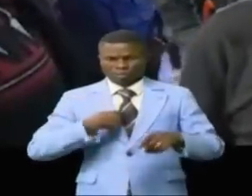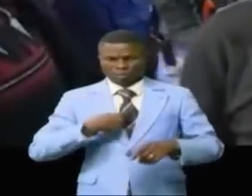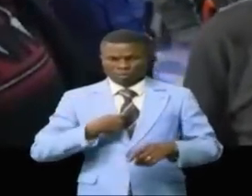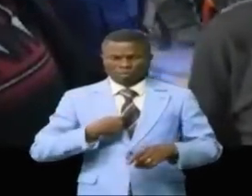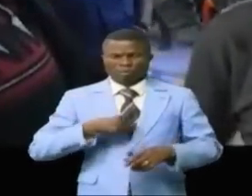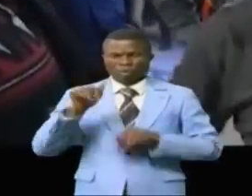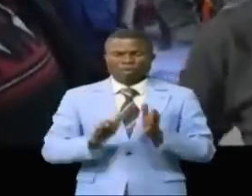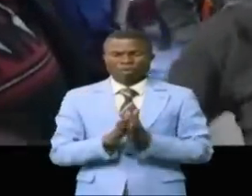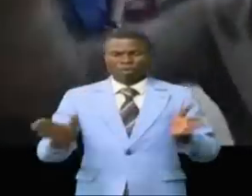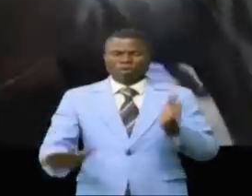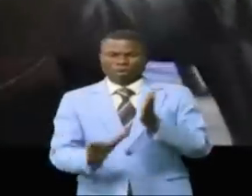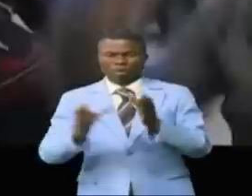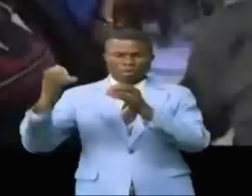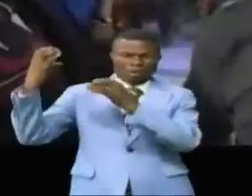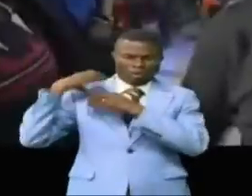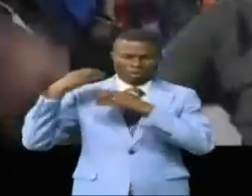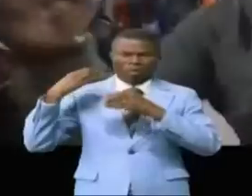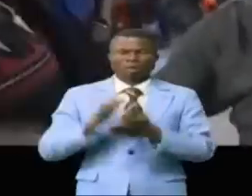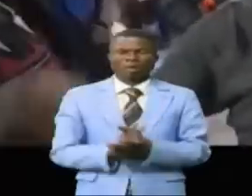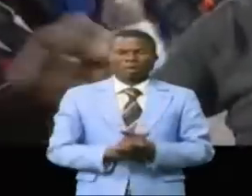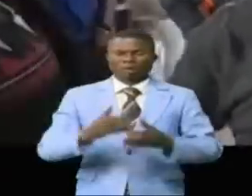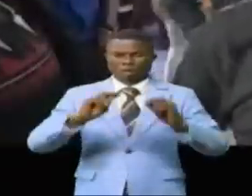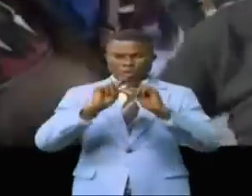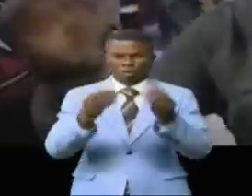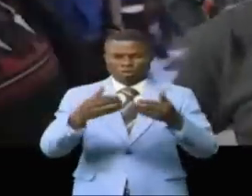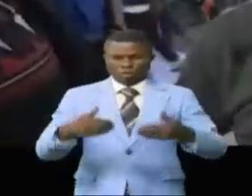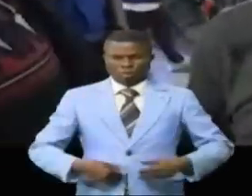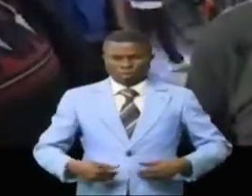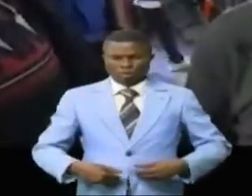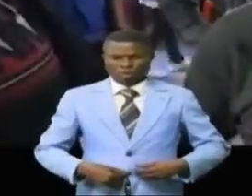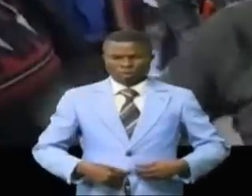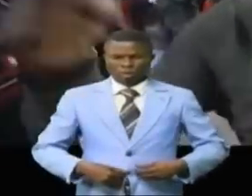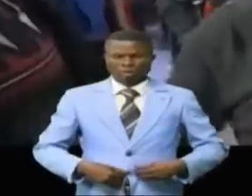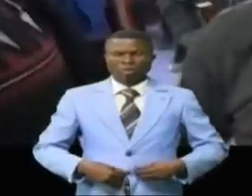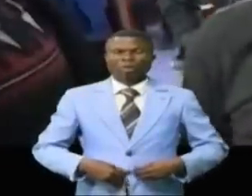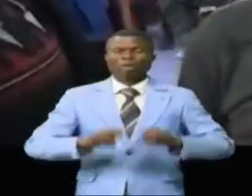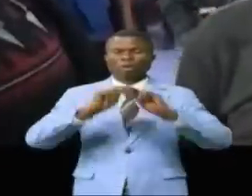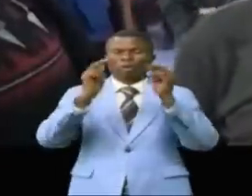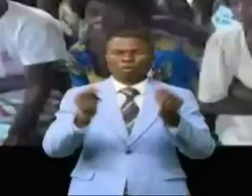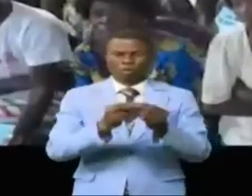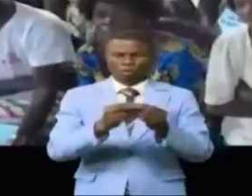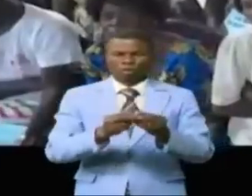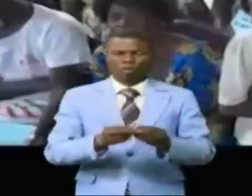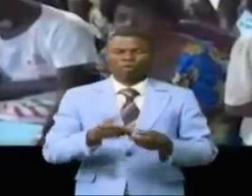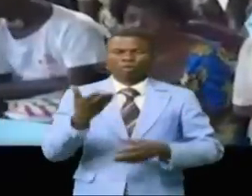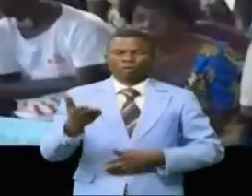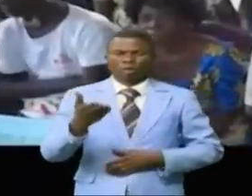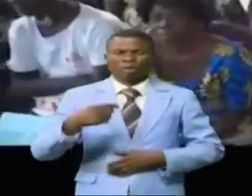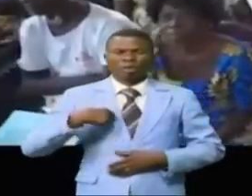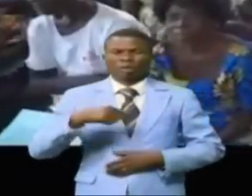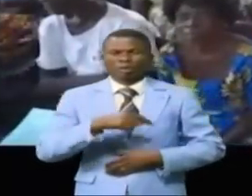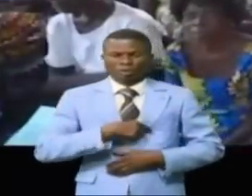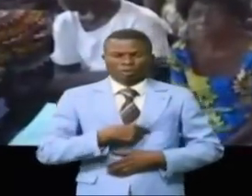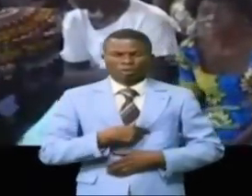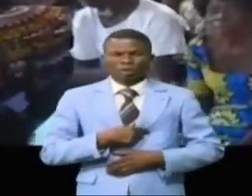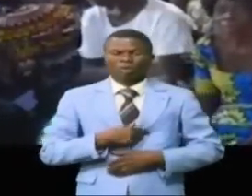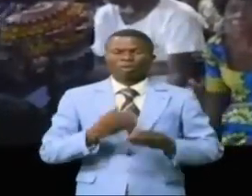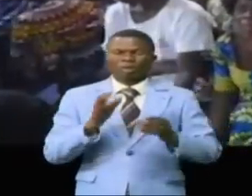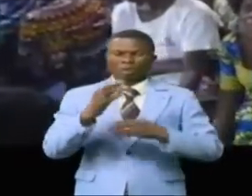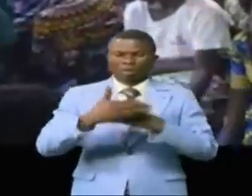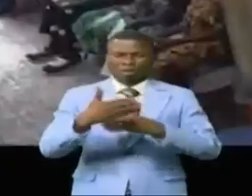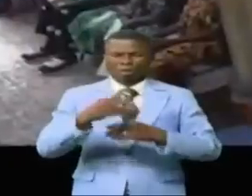secrétaire général adjoint à charge de la lutte des jeunes, mobilisation, implantation et recrutement de la NOGECO. Tout est donc réglé au millimètre